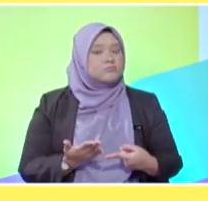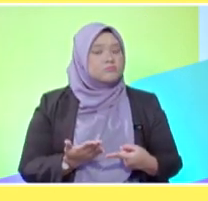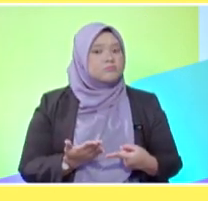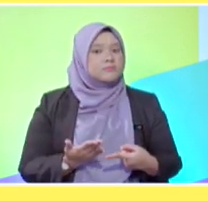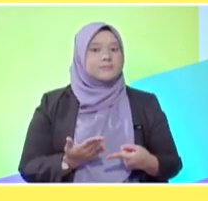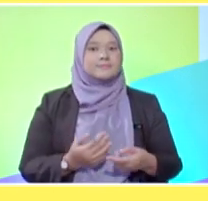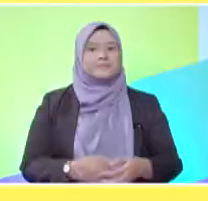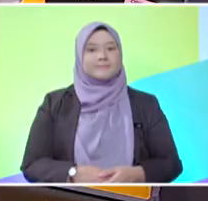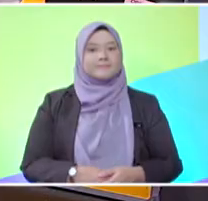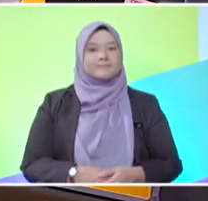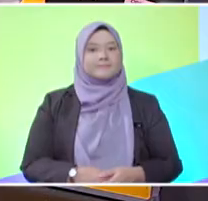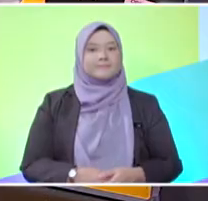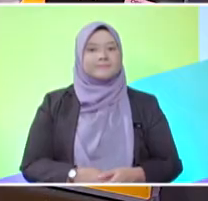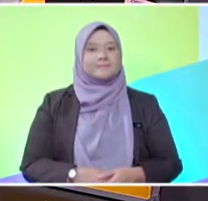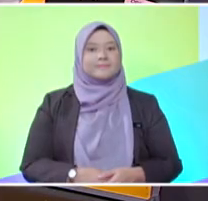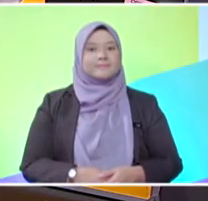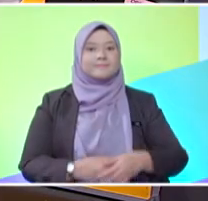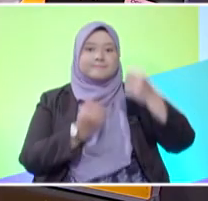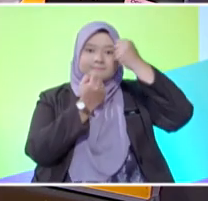hewan apa